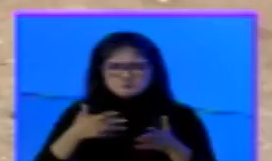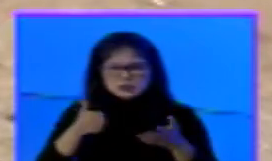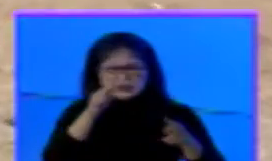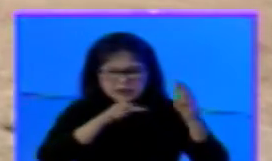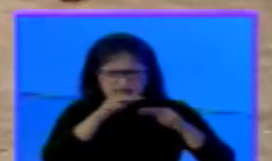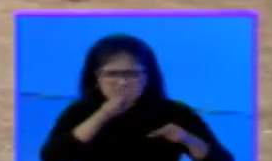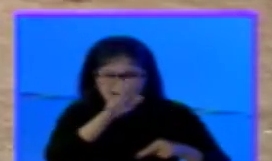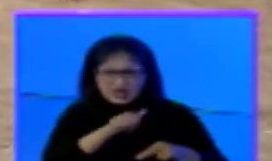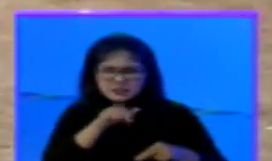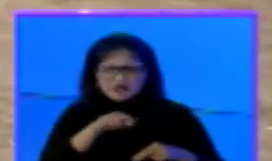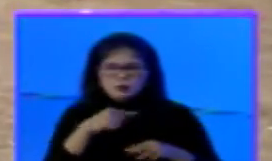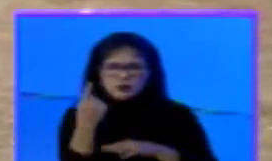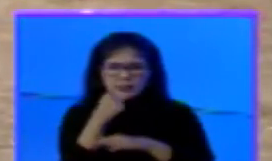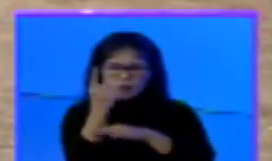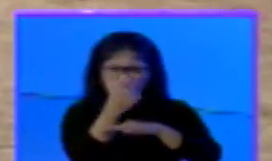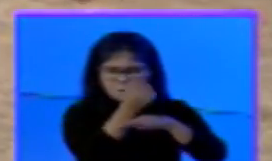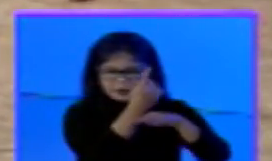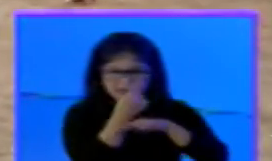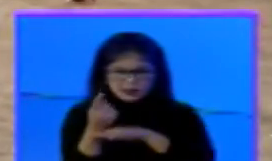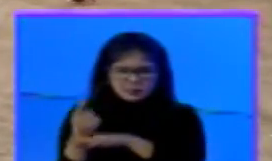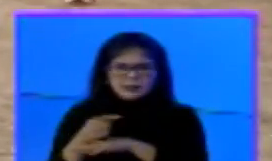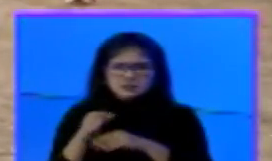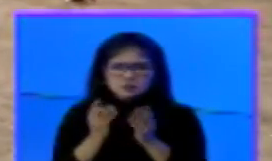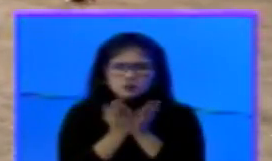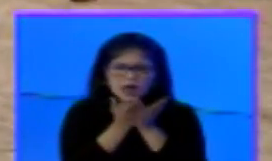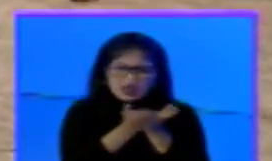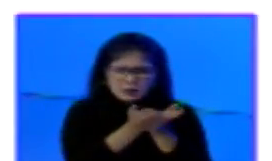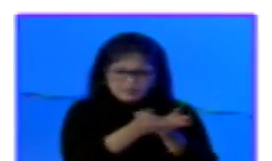seluas 200 mil di wilayah Selat Jawa. Tim Liputan Ainus melaporkan.